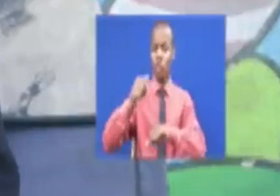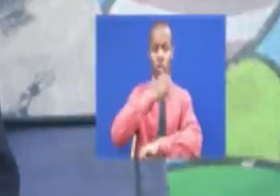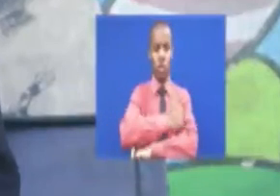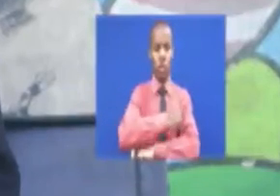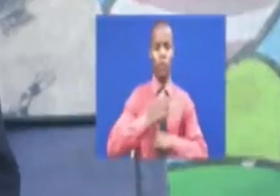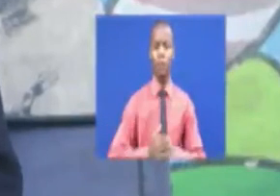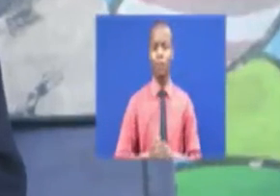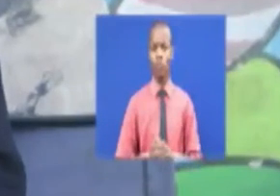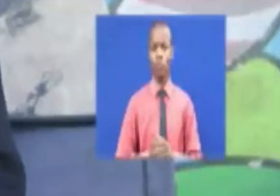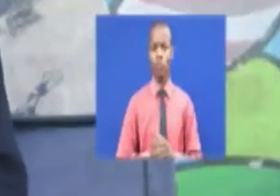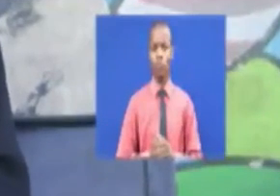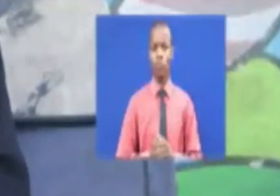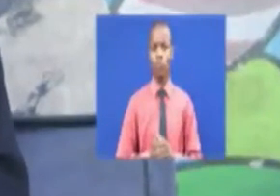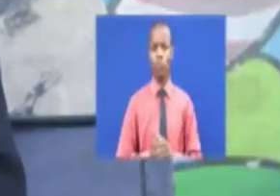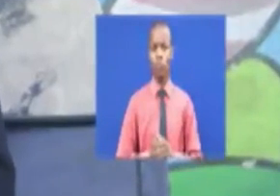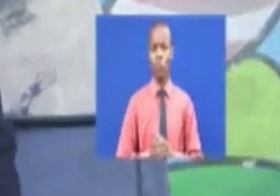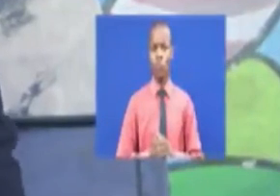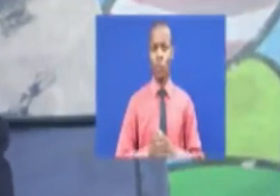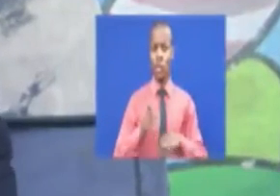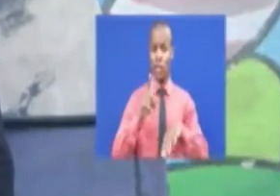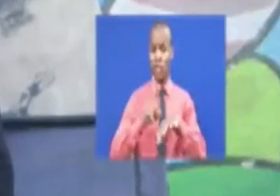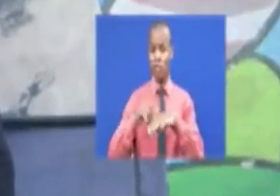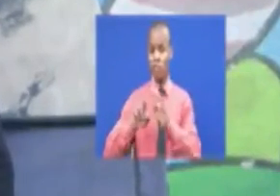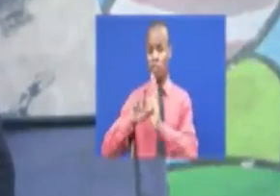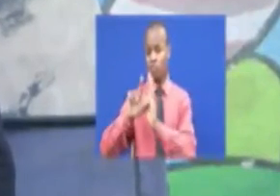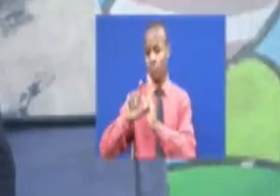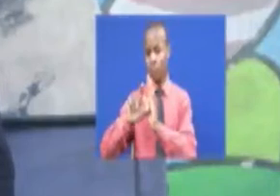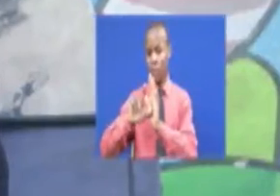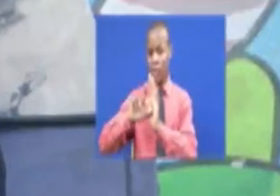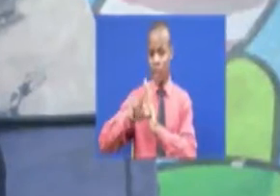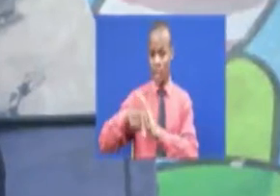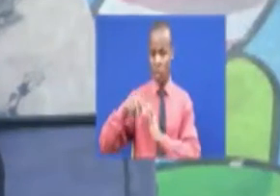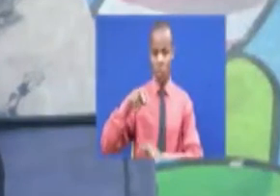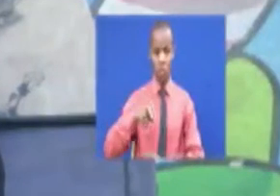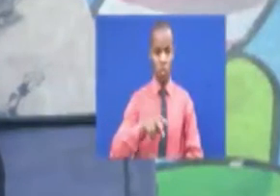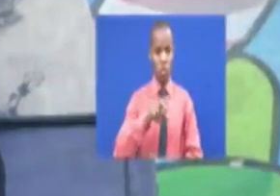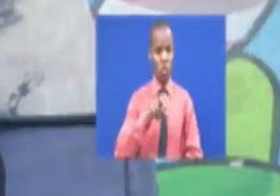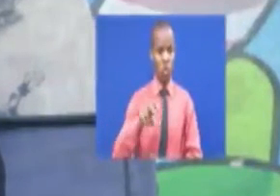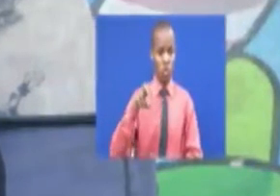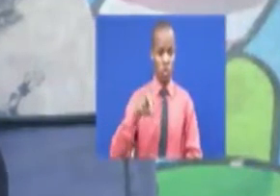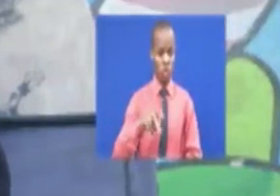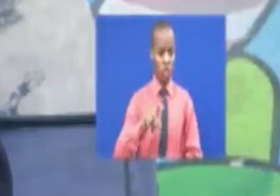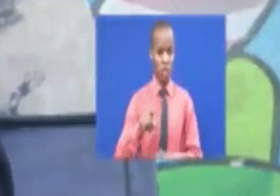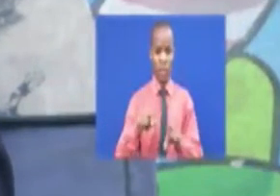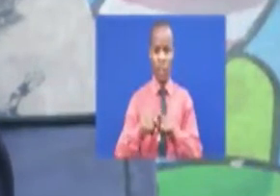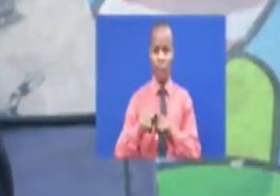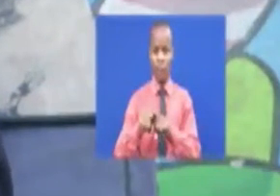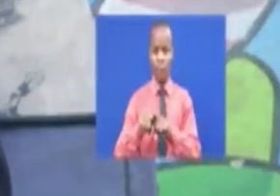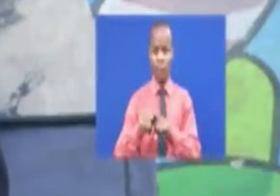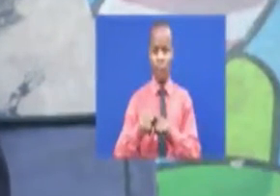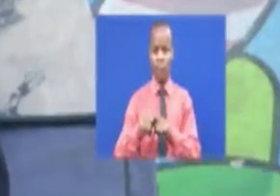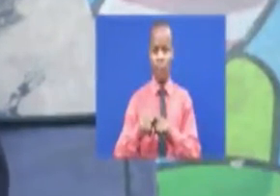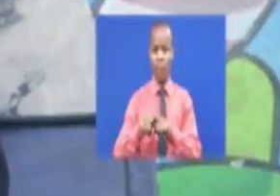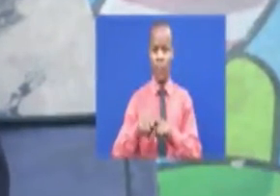Hakukua kama watoto wengine nono, juu alichelewa pia kutembea. Alafu sasa pia kuongea